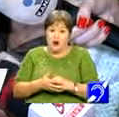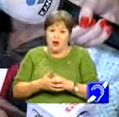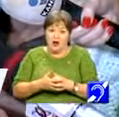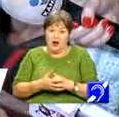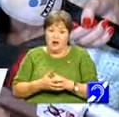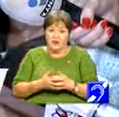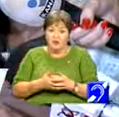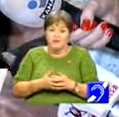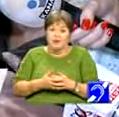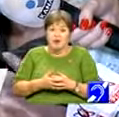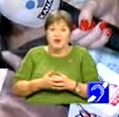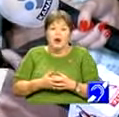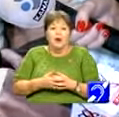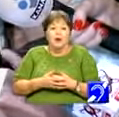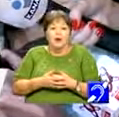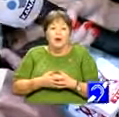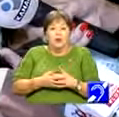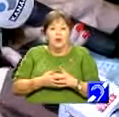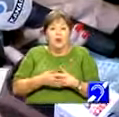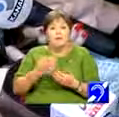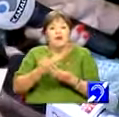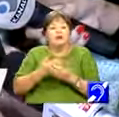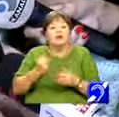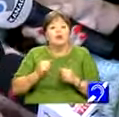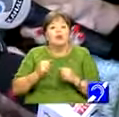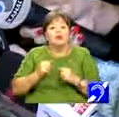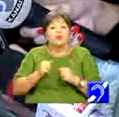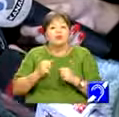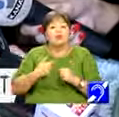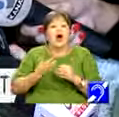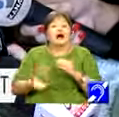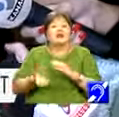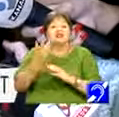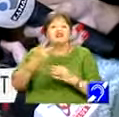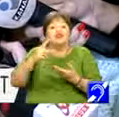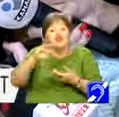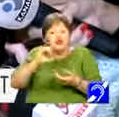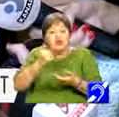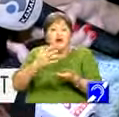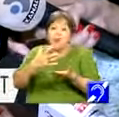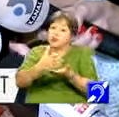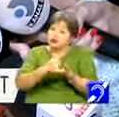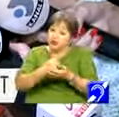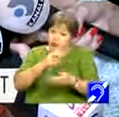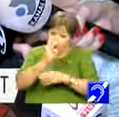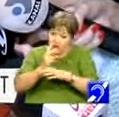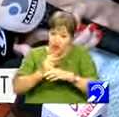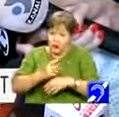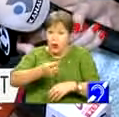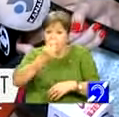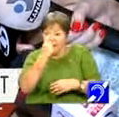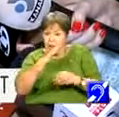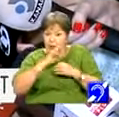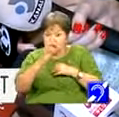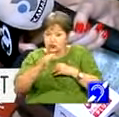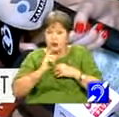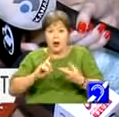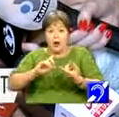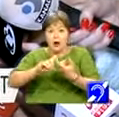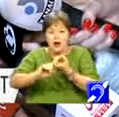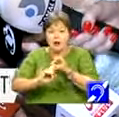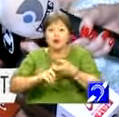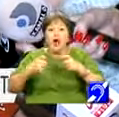răspund la toate întrebările pentru a crește veniturile statului prima dintre ele ar fi cea legată de